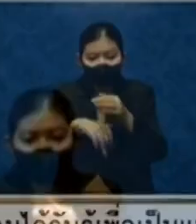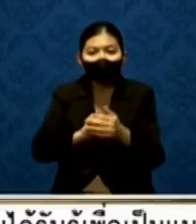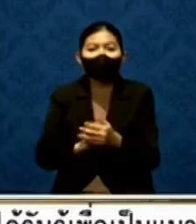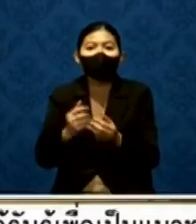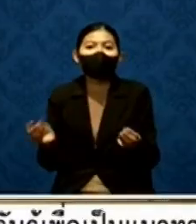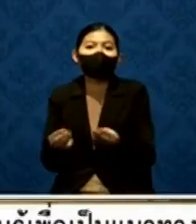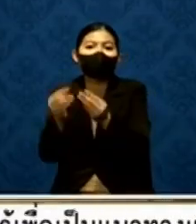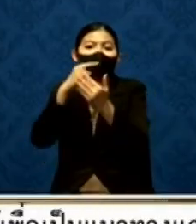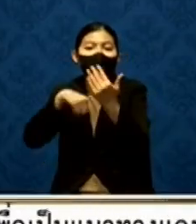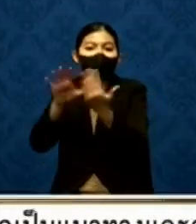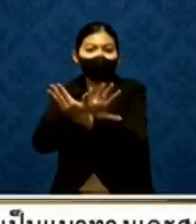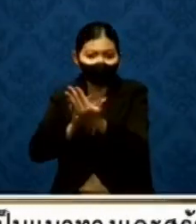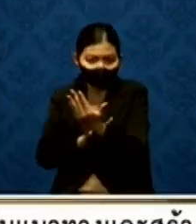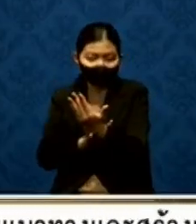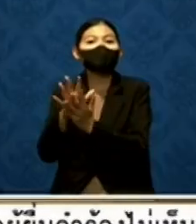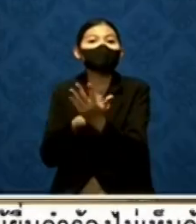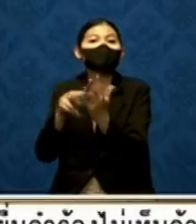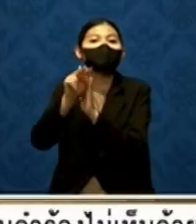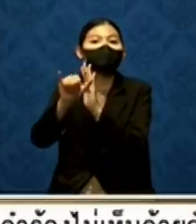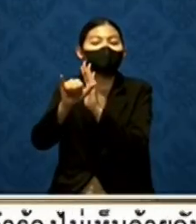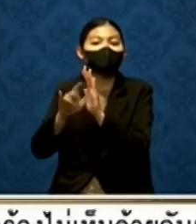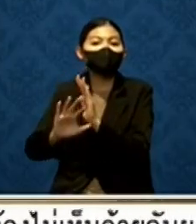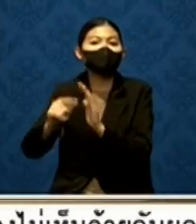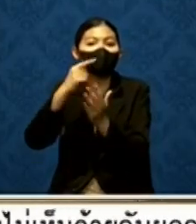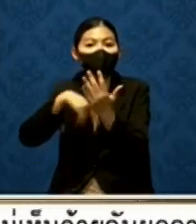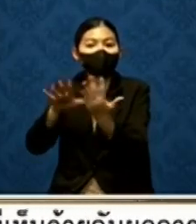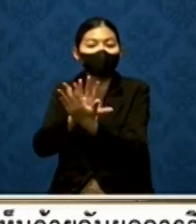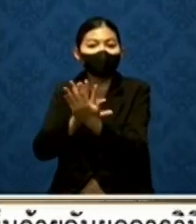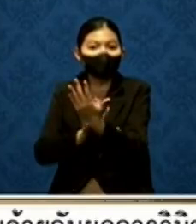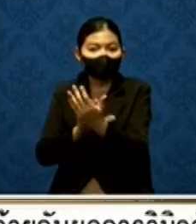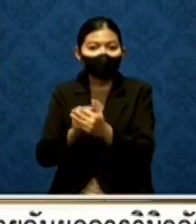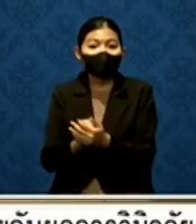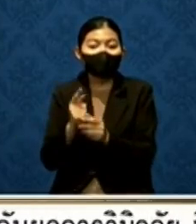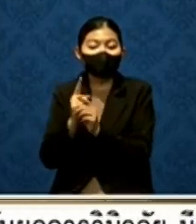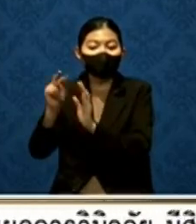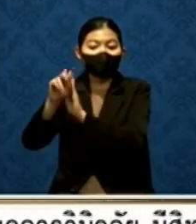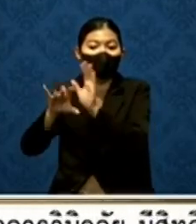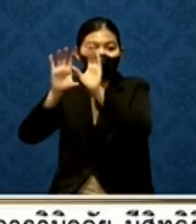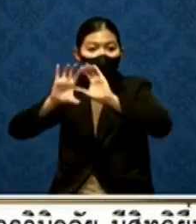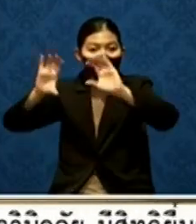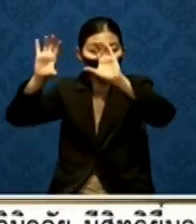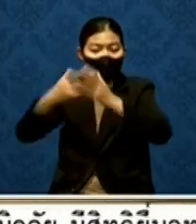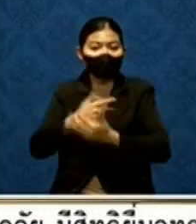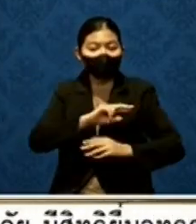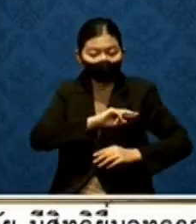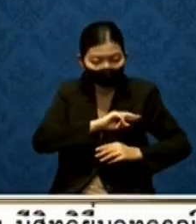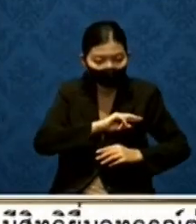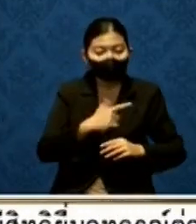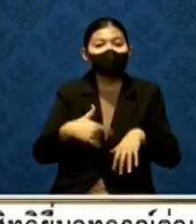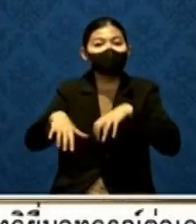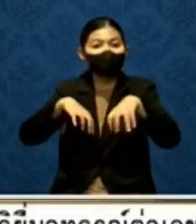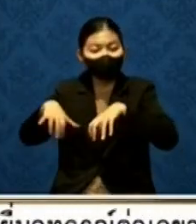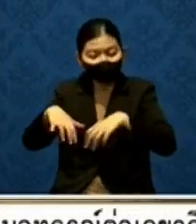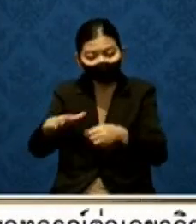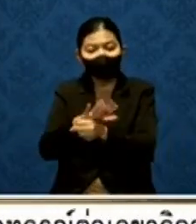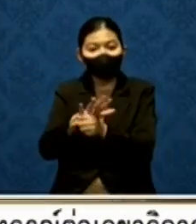งทรัพยากรธรรมชาติและสิ่งแวดล้อมเนี่ยเดี๋ยวจะหาว่ามีอคติอะไรหรือเปล่านะครับเขายังไม่ทันชี้แจงเลยทำไมก